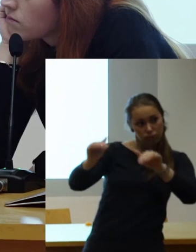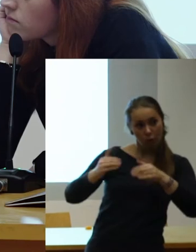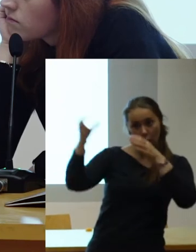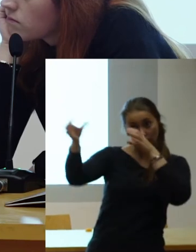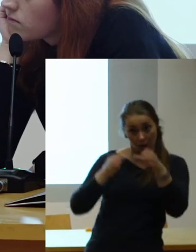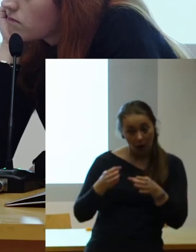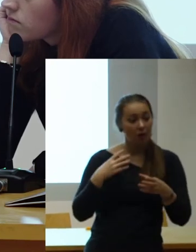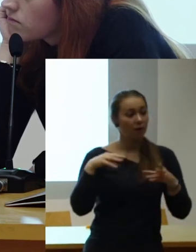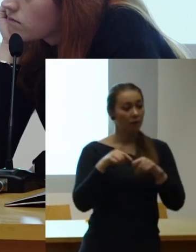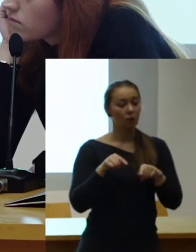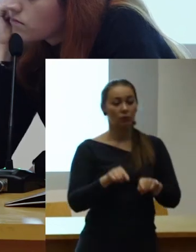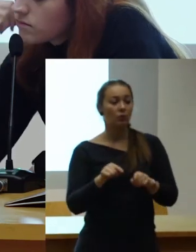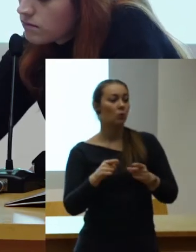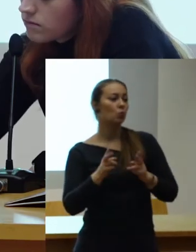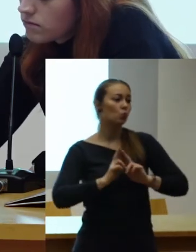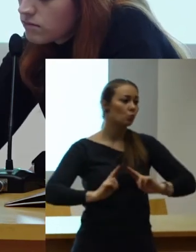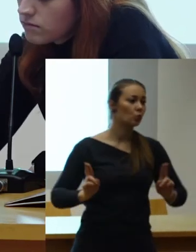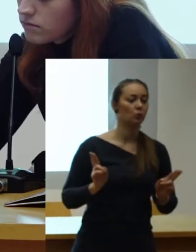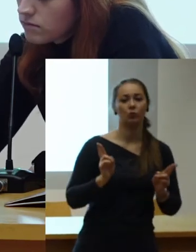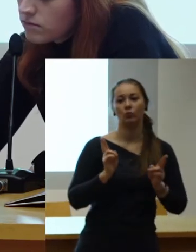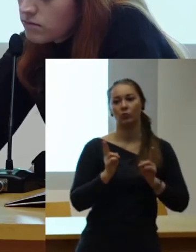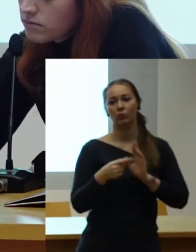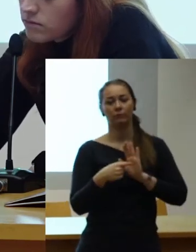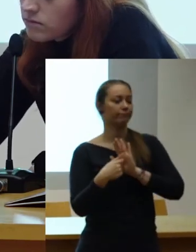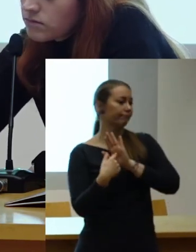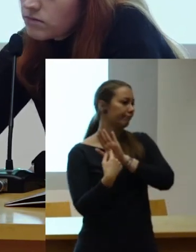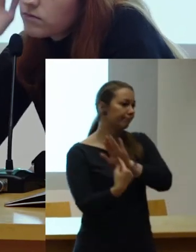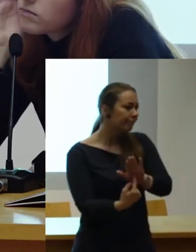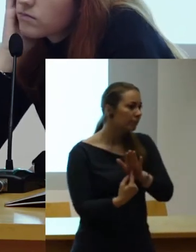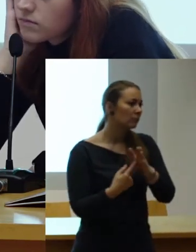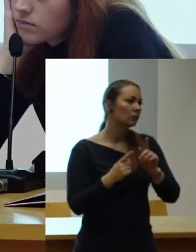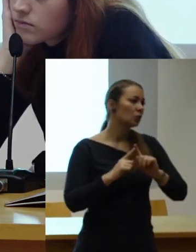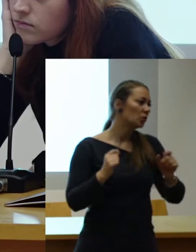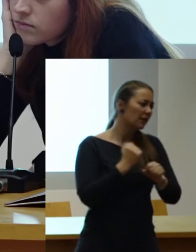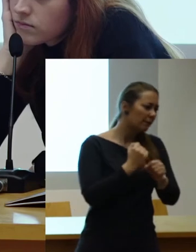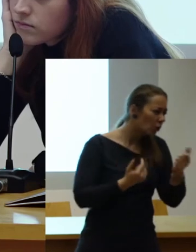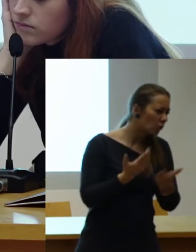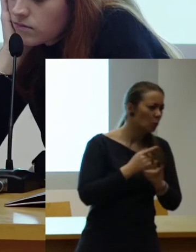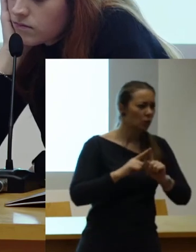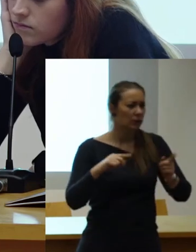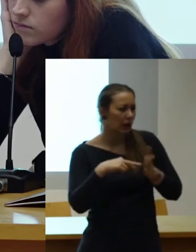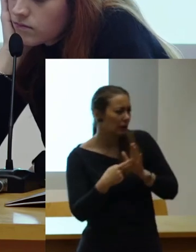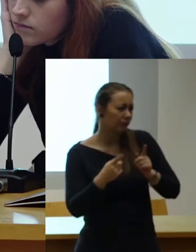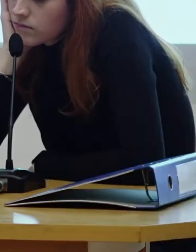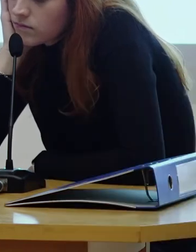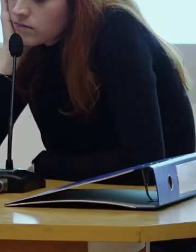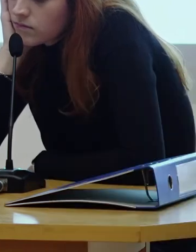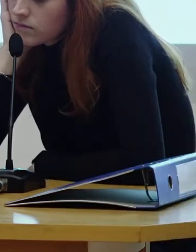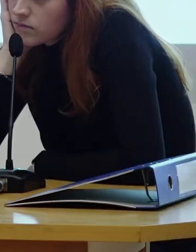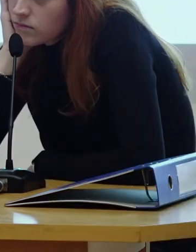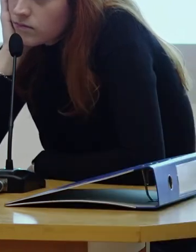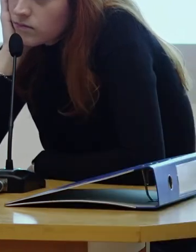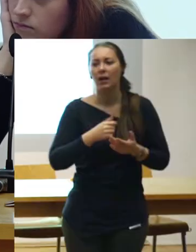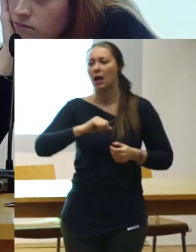který poskytuje studio vizit a zakomponování různých jako přístupů. A pak máme